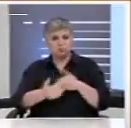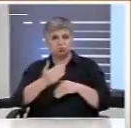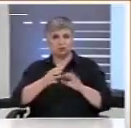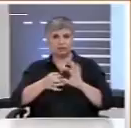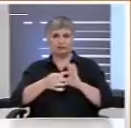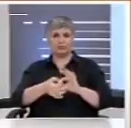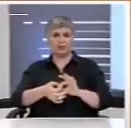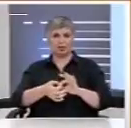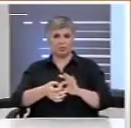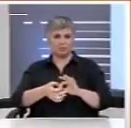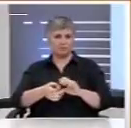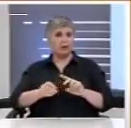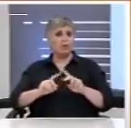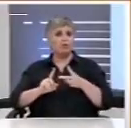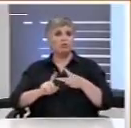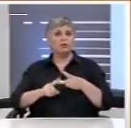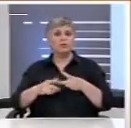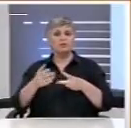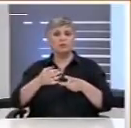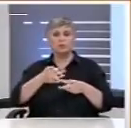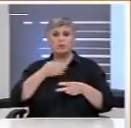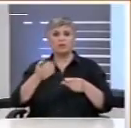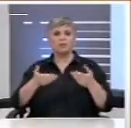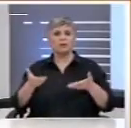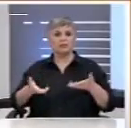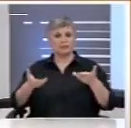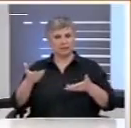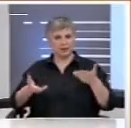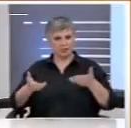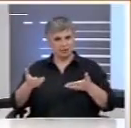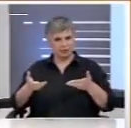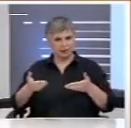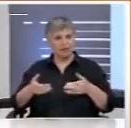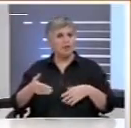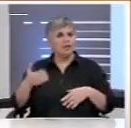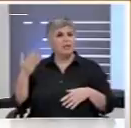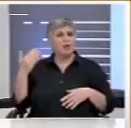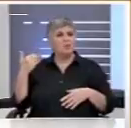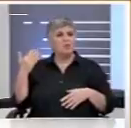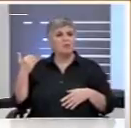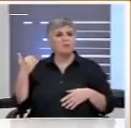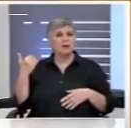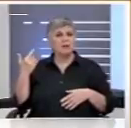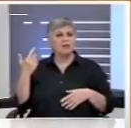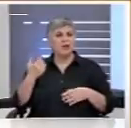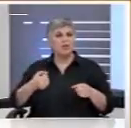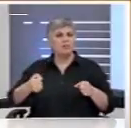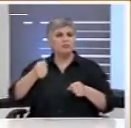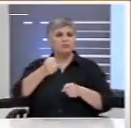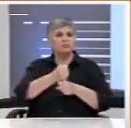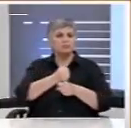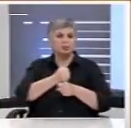είναι σε σχέση με προηγούμενες συμφωνίες των προηγούμενων κυβερνήσεων. Και θέλω να